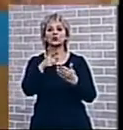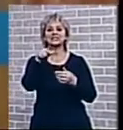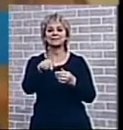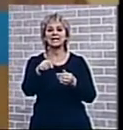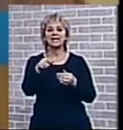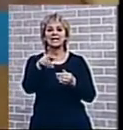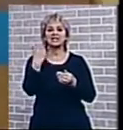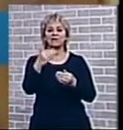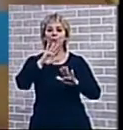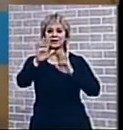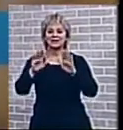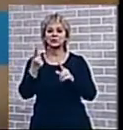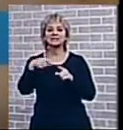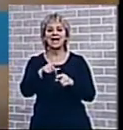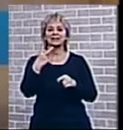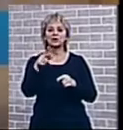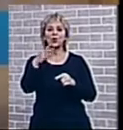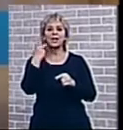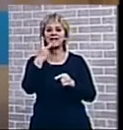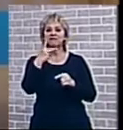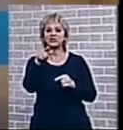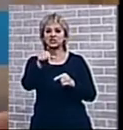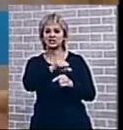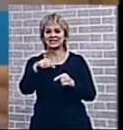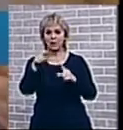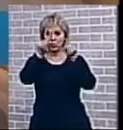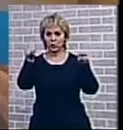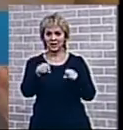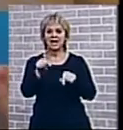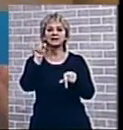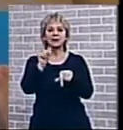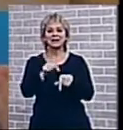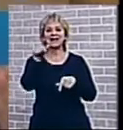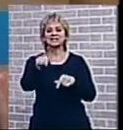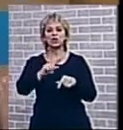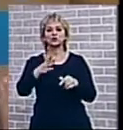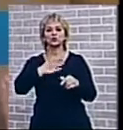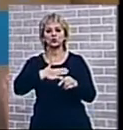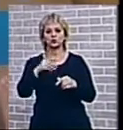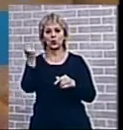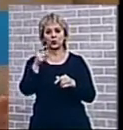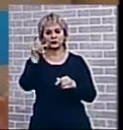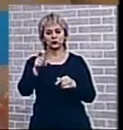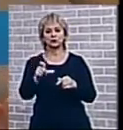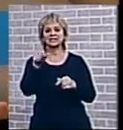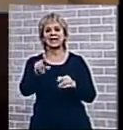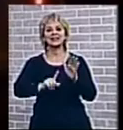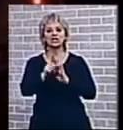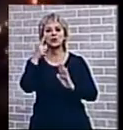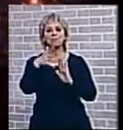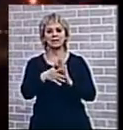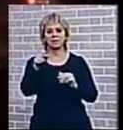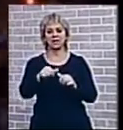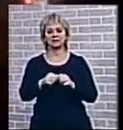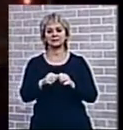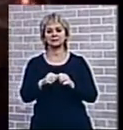его репродукциями, это одно. Но когда ты видишь саму вещь, ты как бы соприкасаешься невольно с душой художника, ты ее начинаешь понимать.